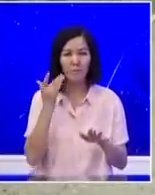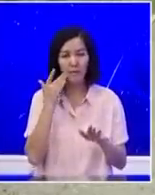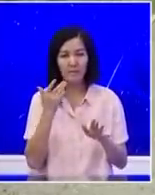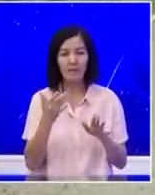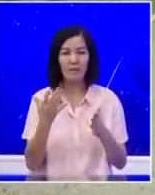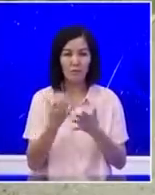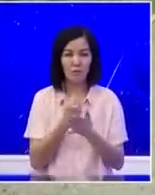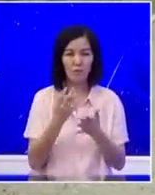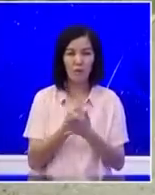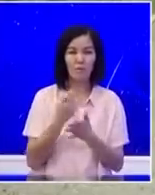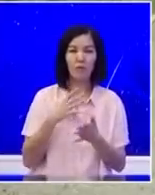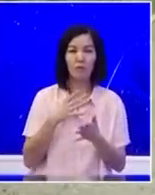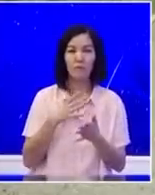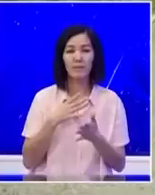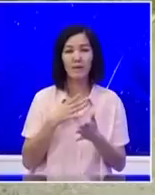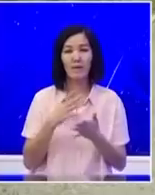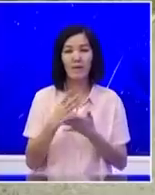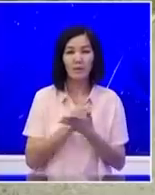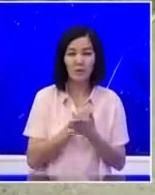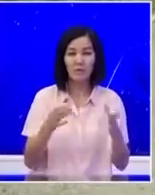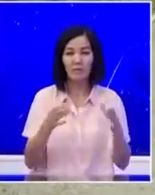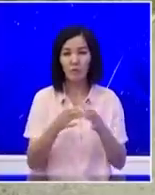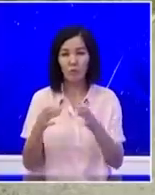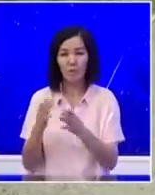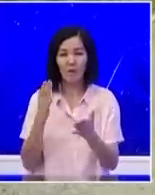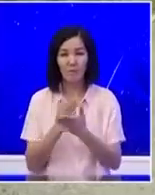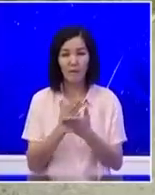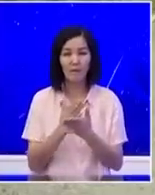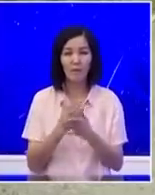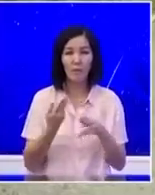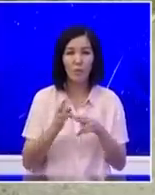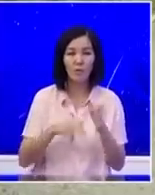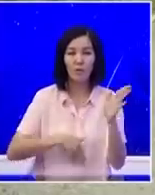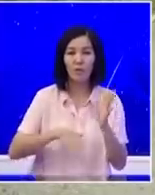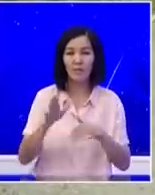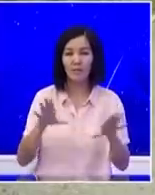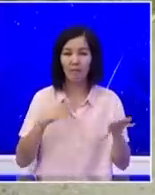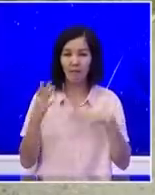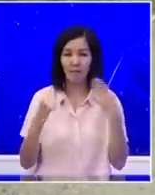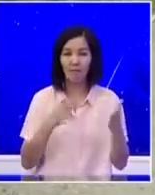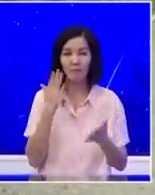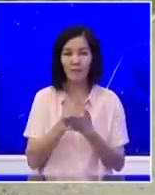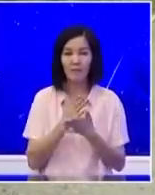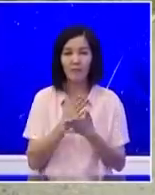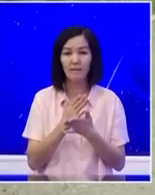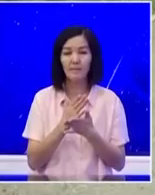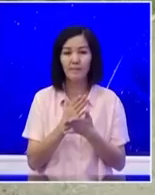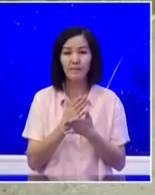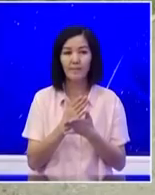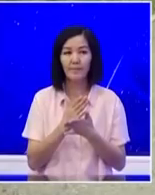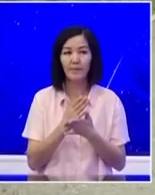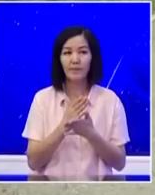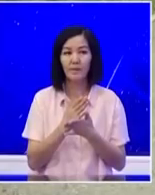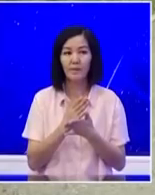Алдағы қазіргі резервтық группаларымыз бар. Резервтік группаларымыз өте жақсы дайындық үстінде. Оны айтап келсек